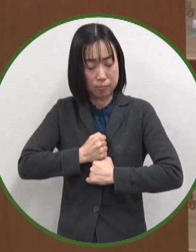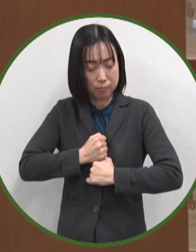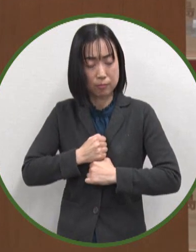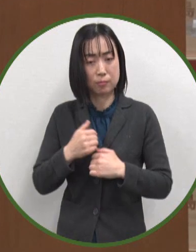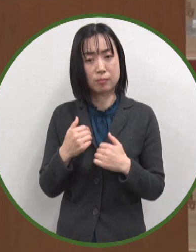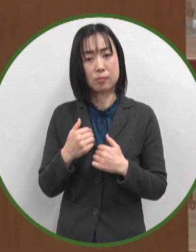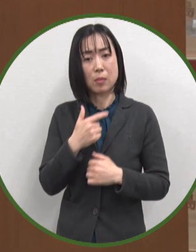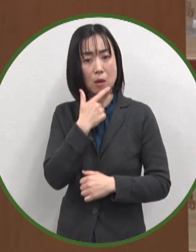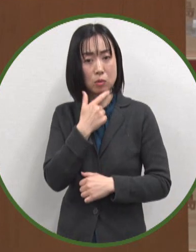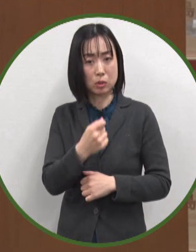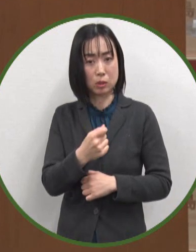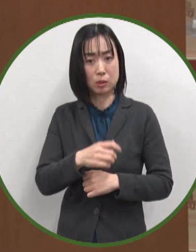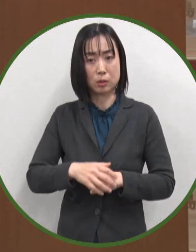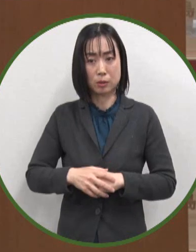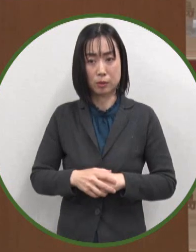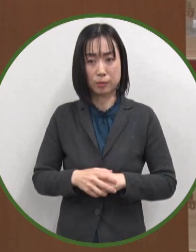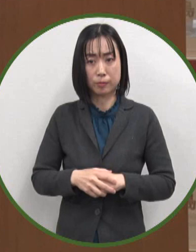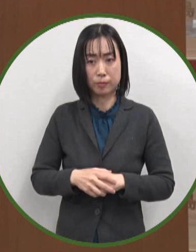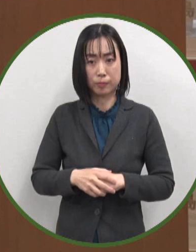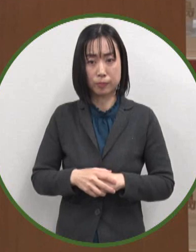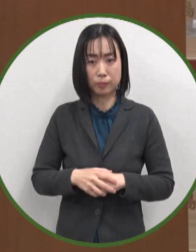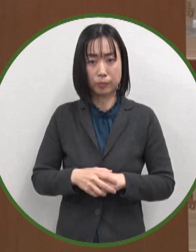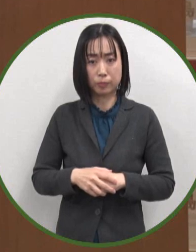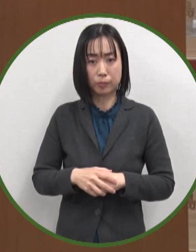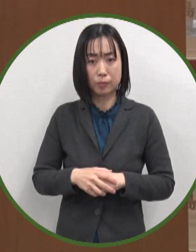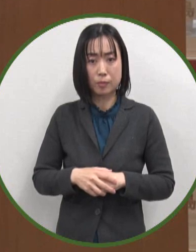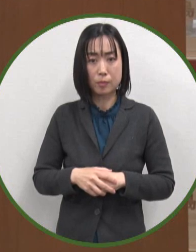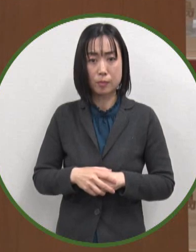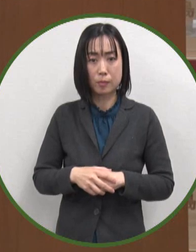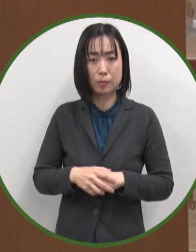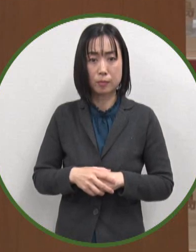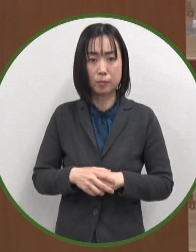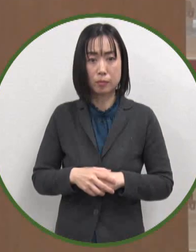くようにお願いをしたいと考えています。